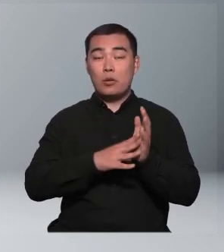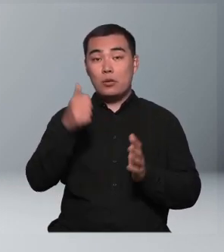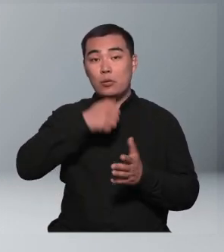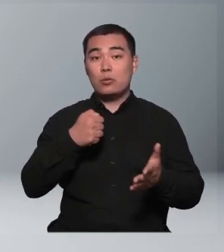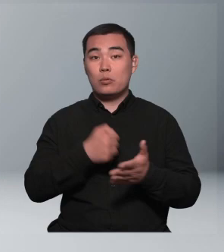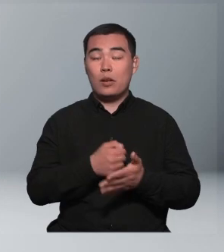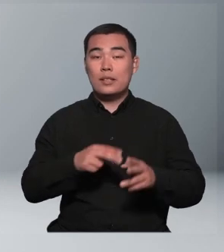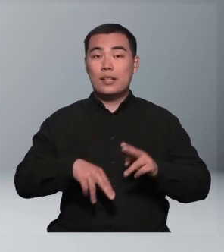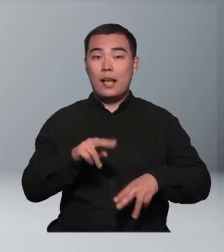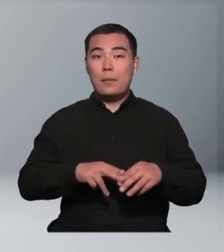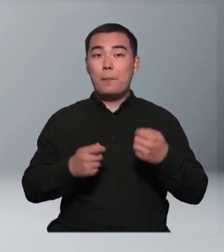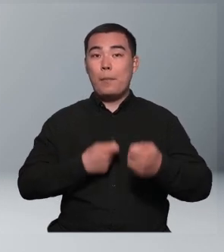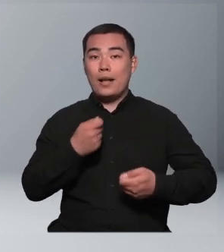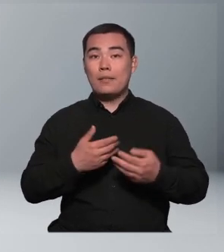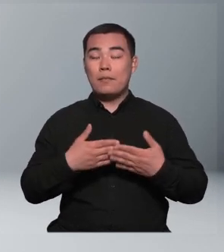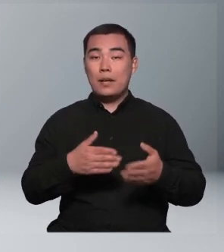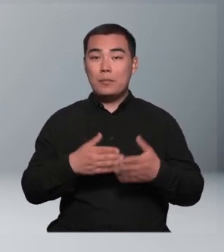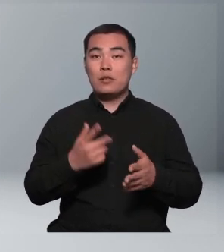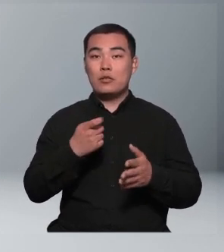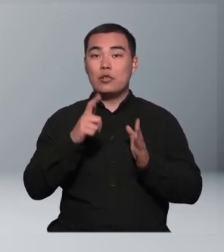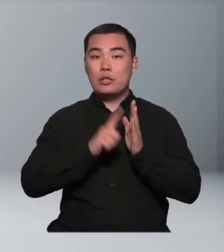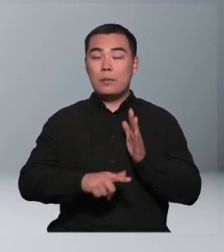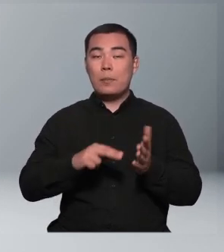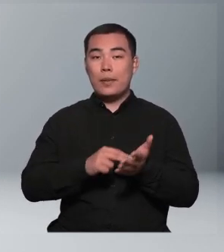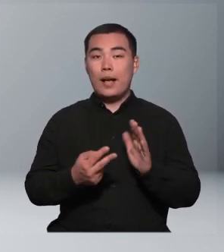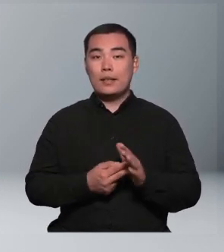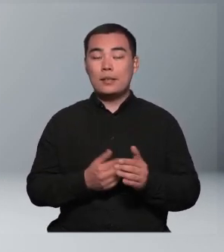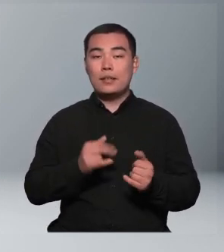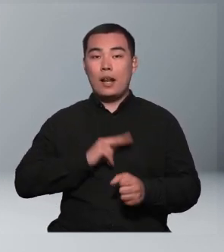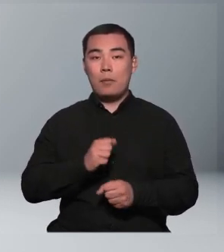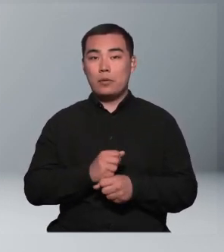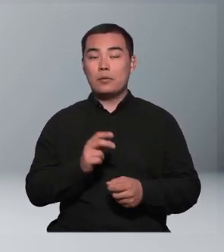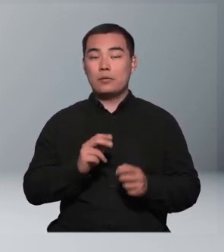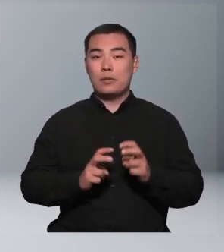жылға дейін құрылыс материалдарын шығаратын 170 жоба іске қосылмақ.